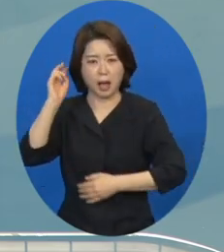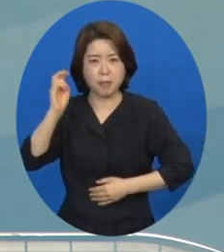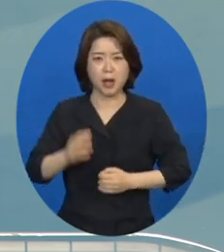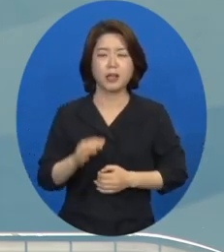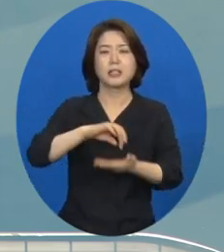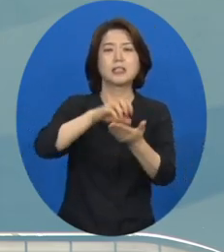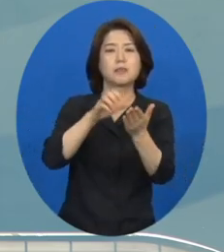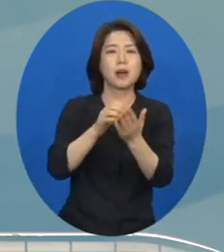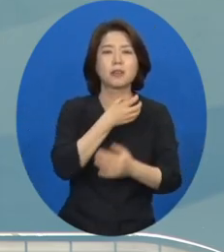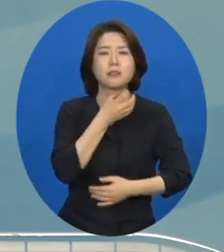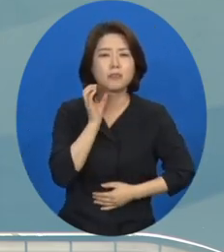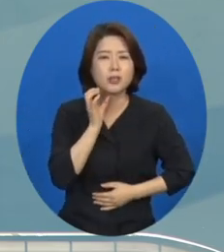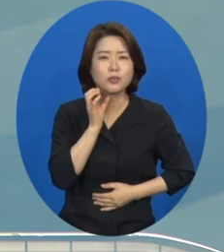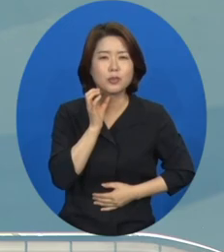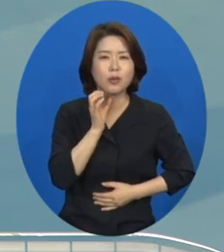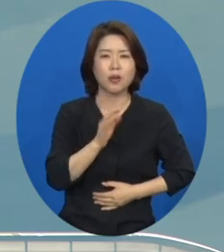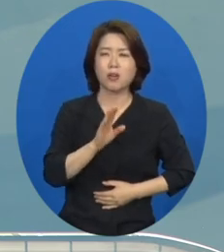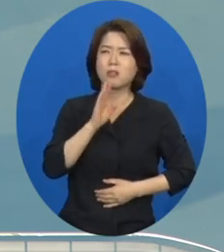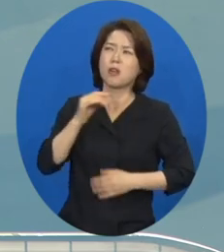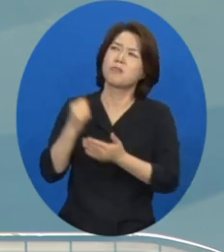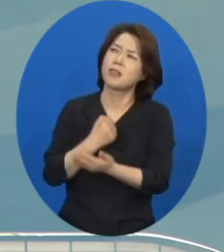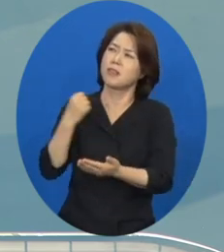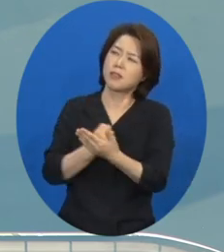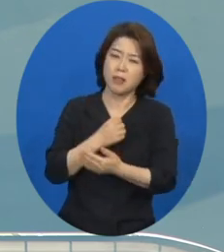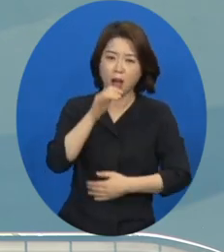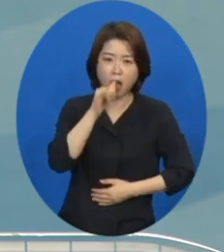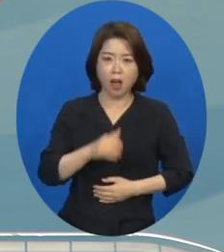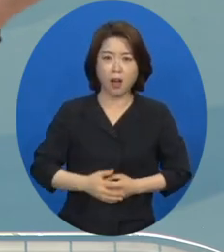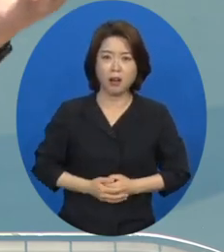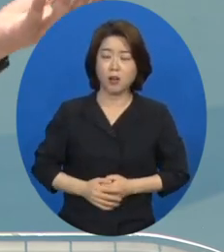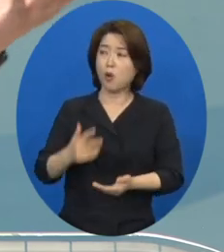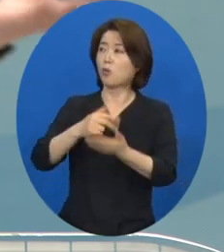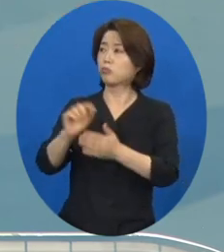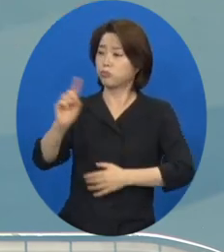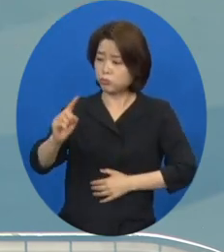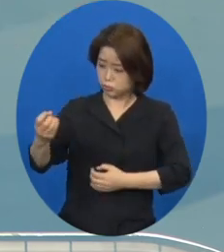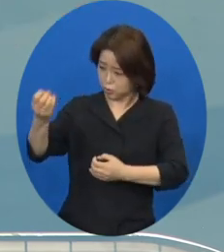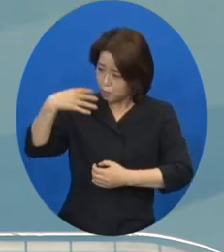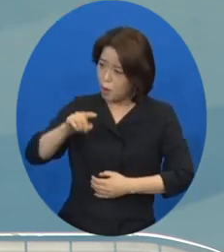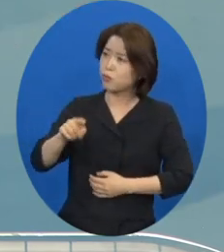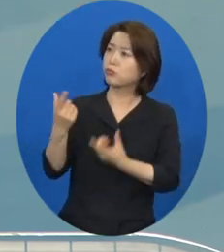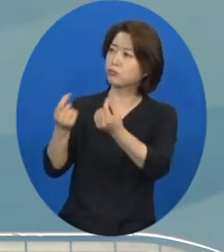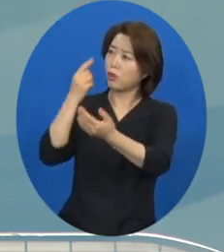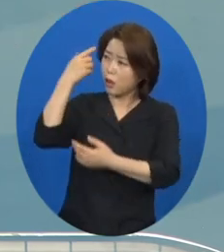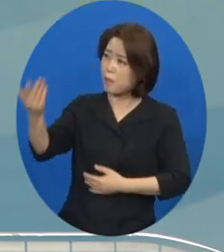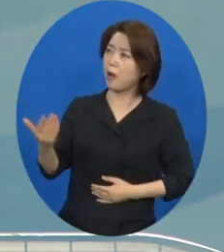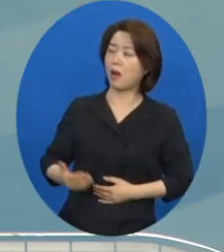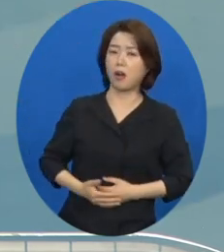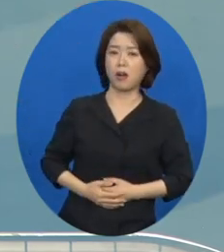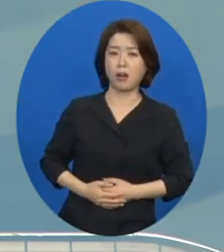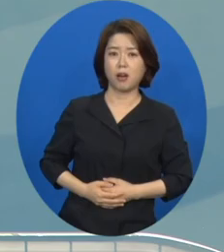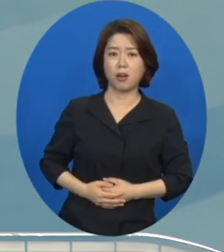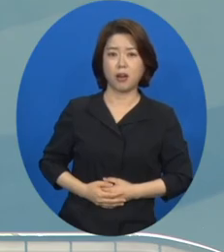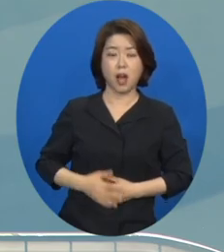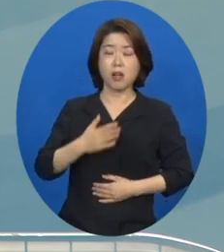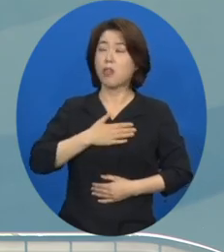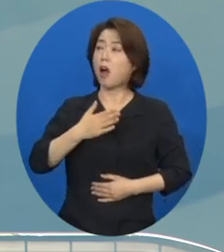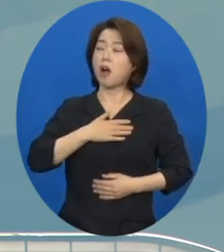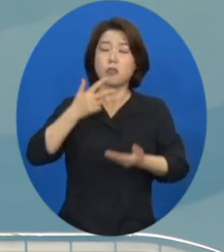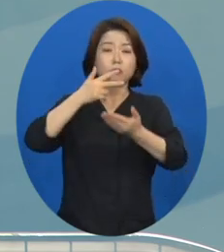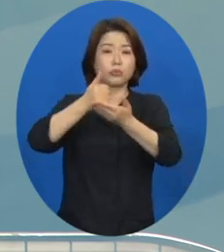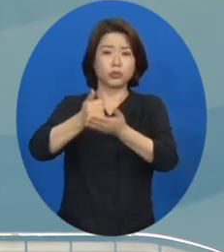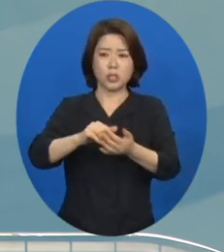그만큼 베드로는요 너무 섭섭했어. 아, 주님 어떻게 말씀을 그렇게 하십니까? 나는